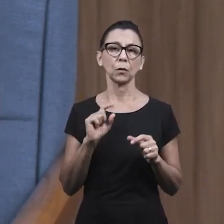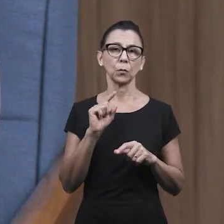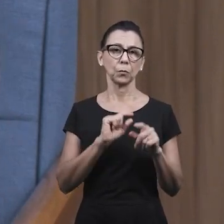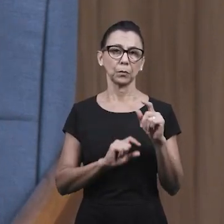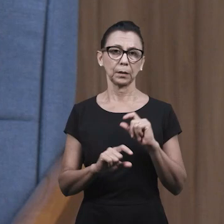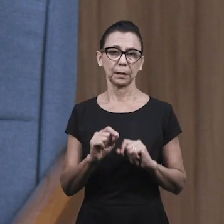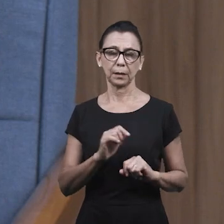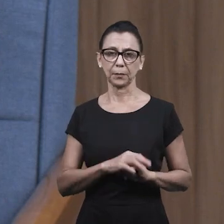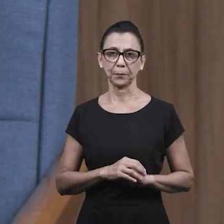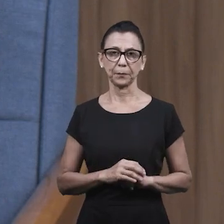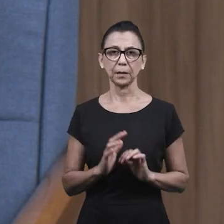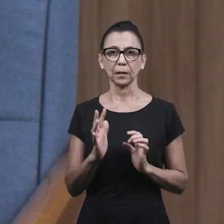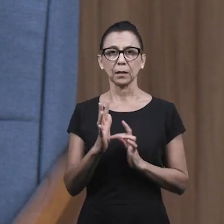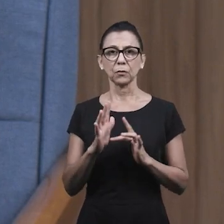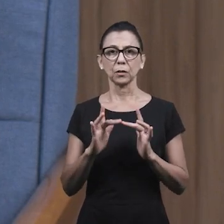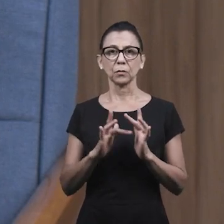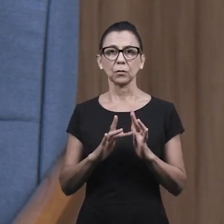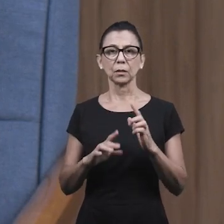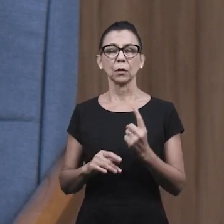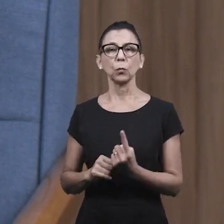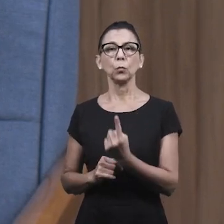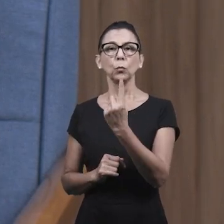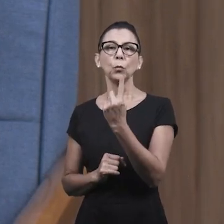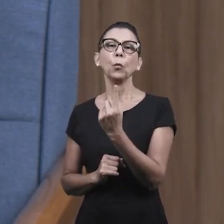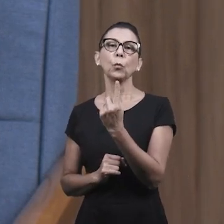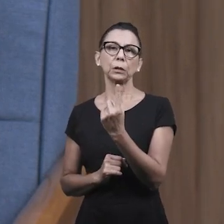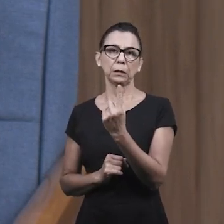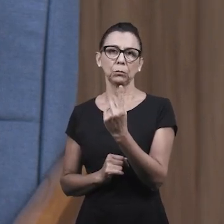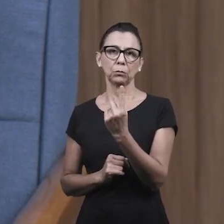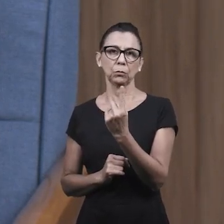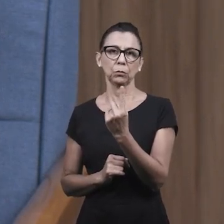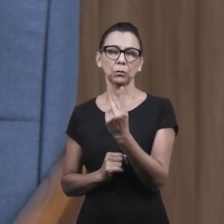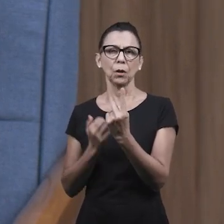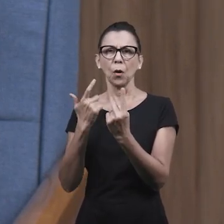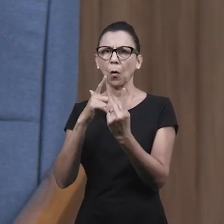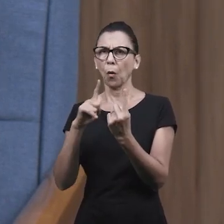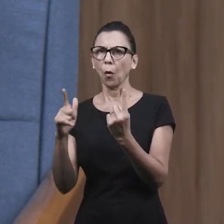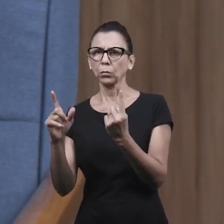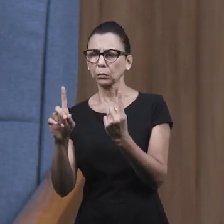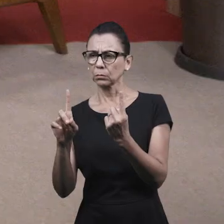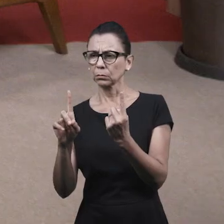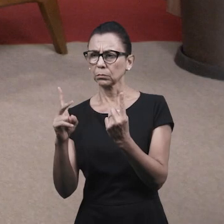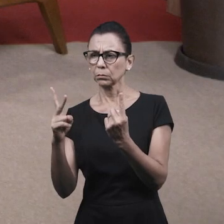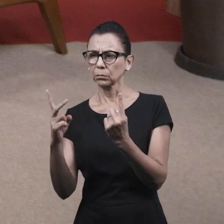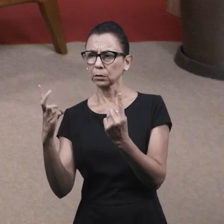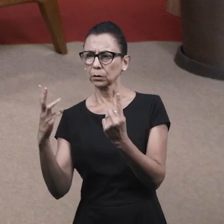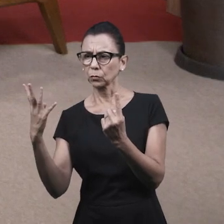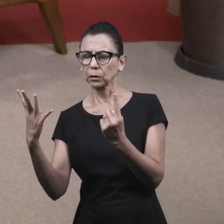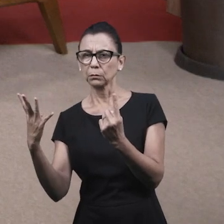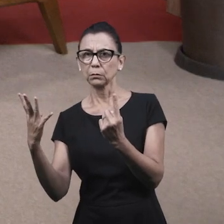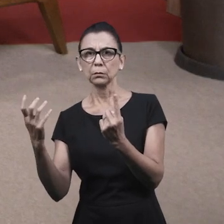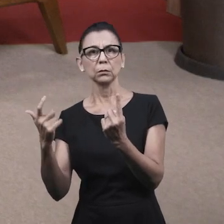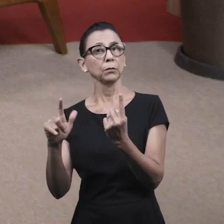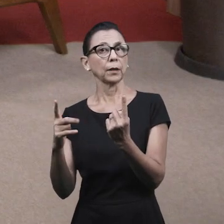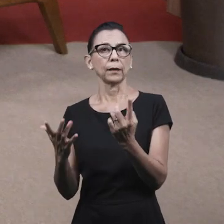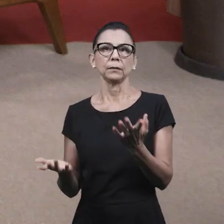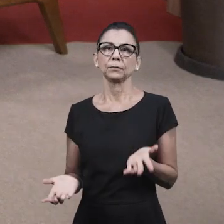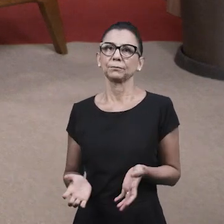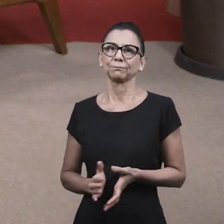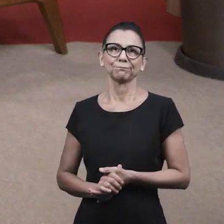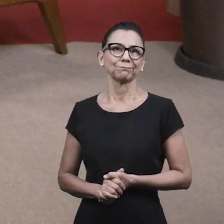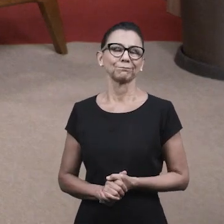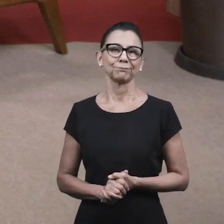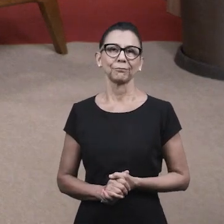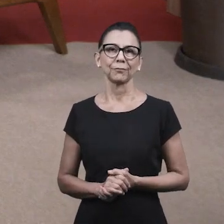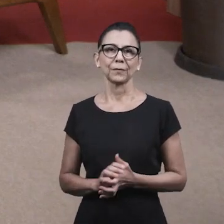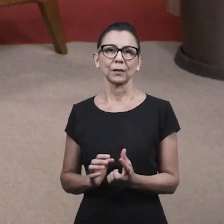manière particulière à la Réforme, c'est qu'il est le seul médiateur. Donc, ce n'est pas un des